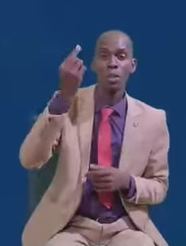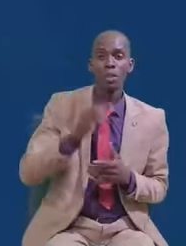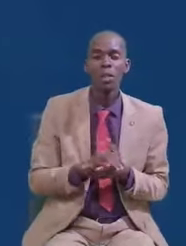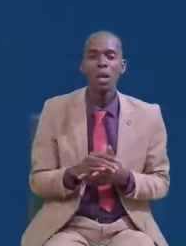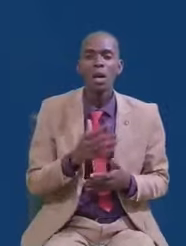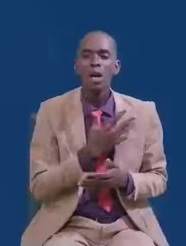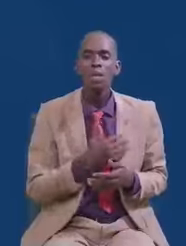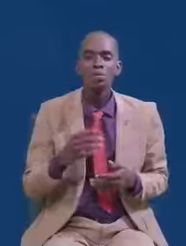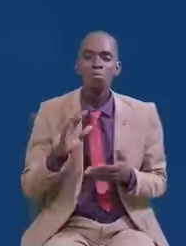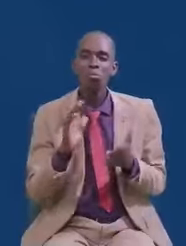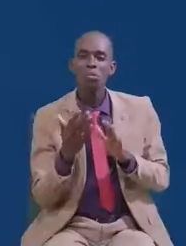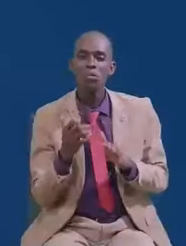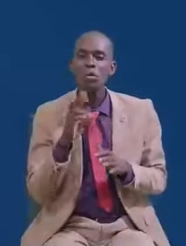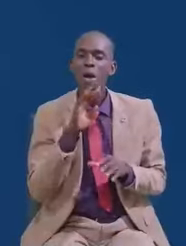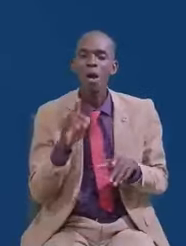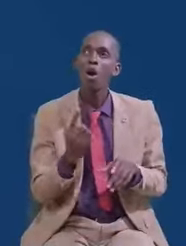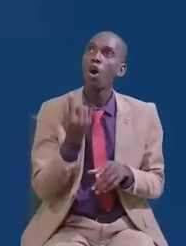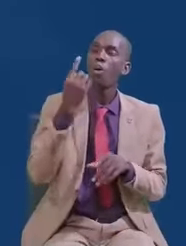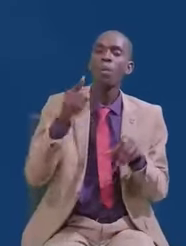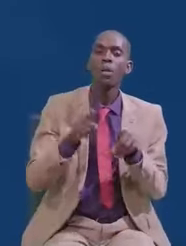c'est quand vous êtes dans un avion,